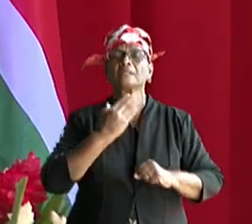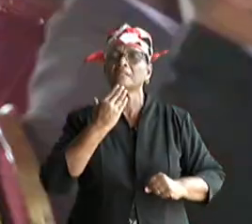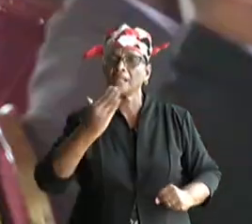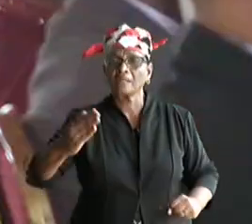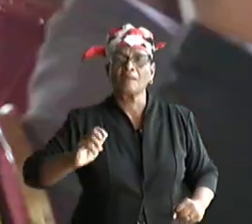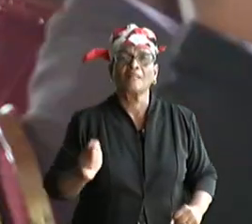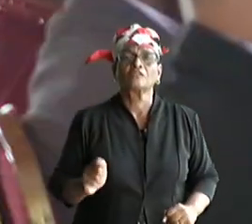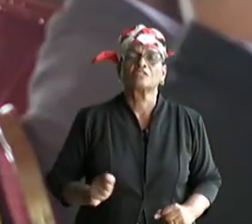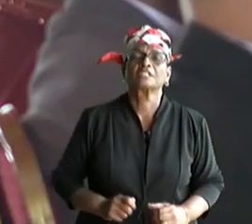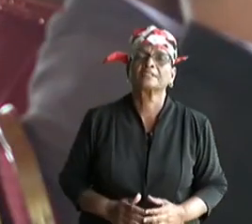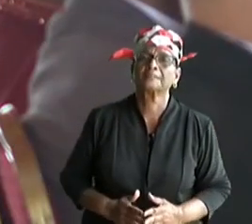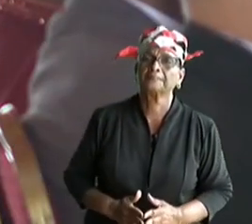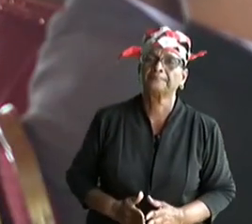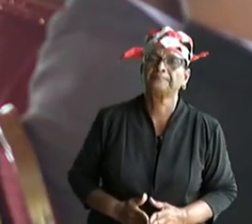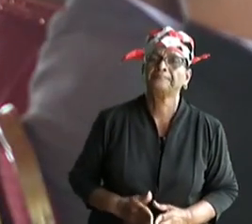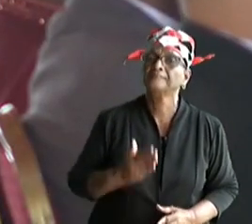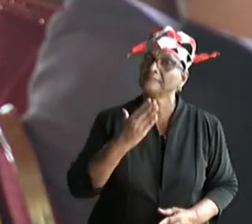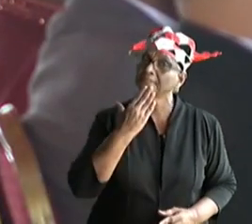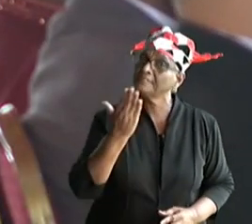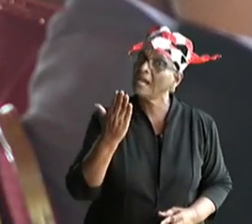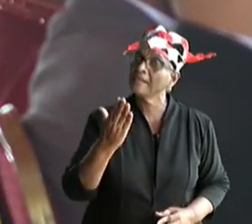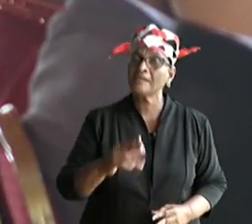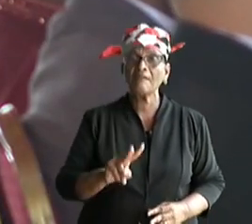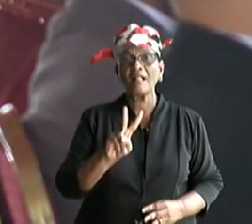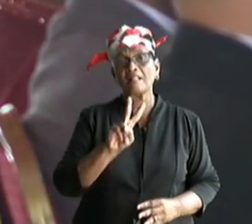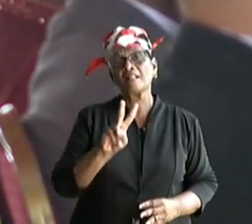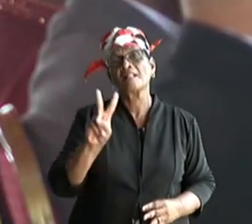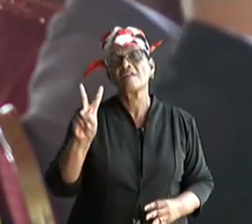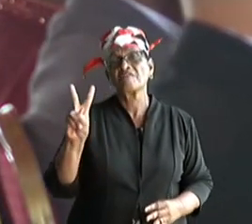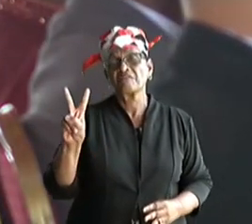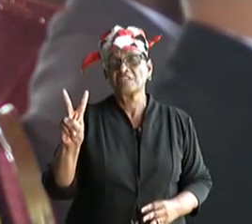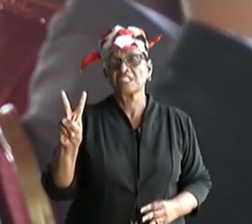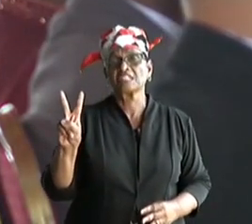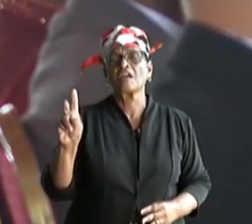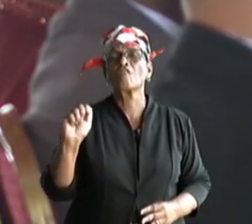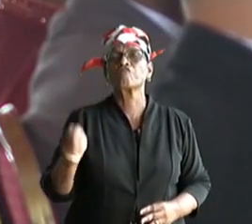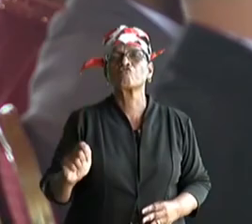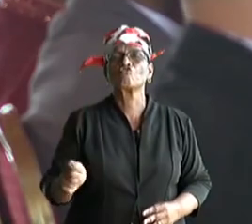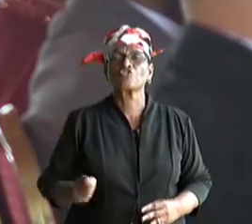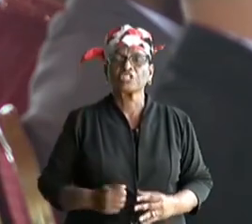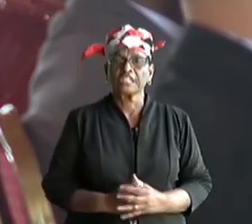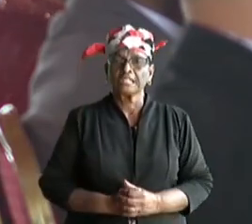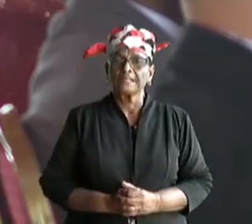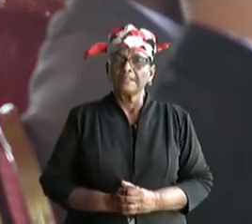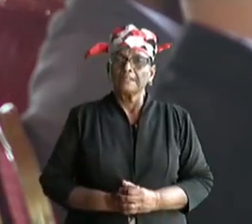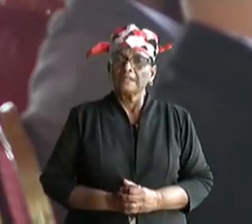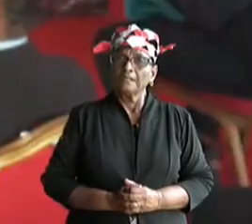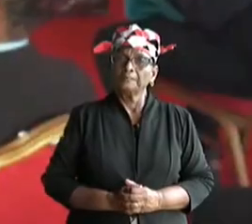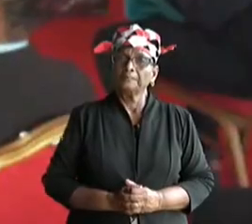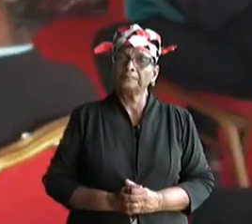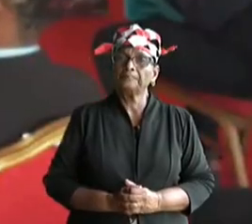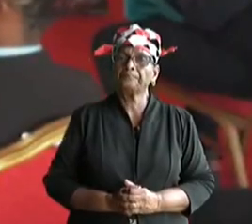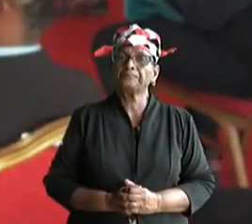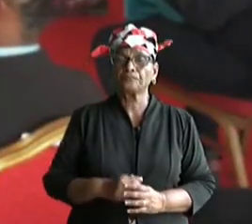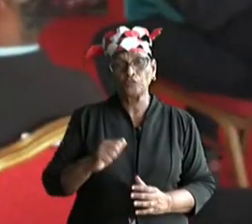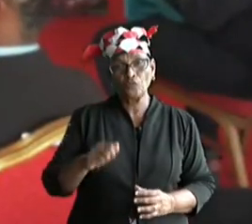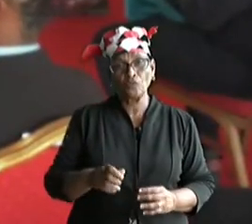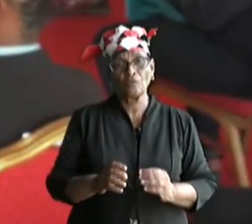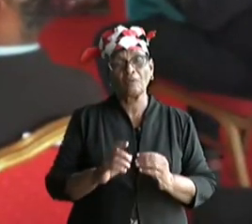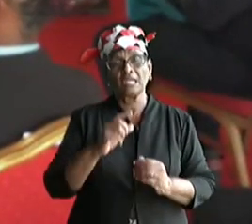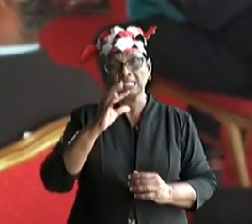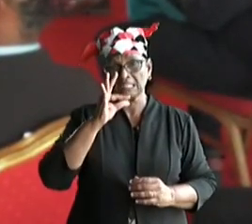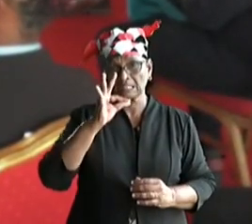gelegenheid. Dank u wel, vicevoorzitter. We sluiten de rij van sprekers af